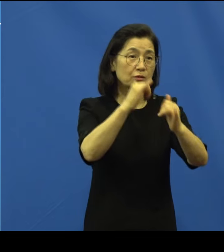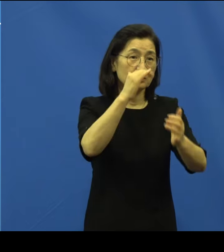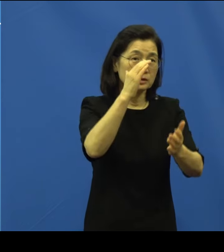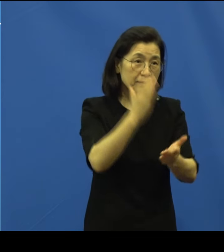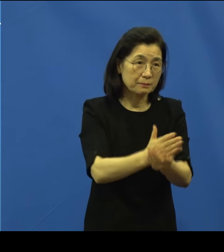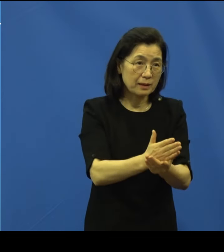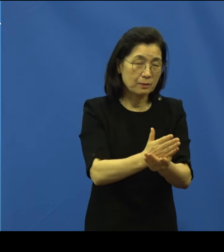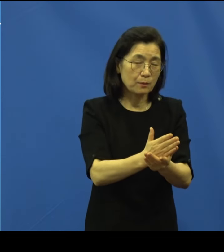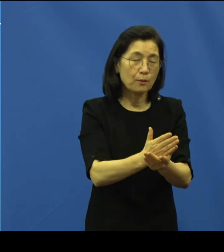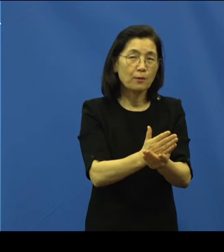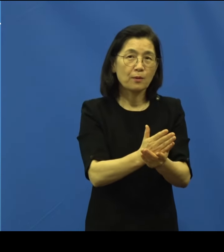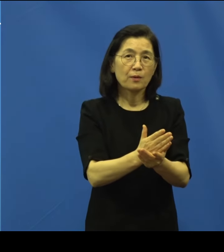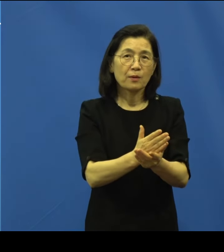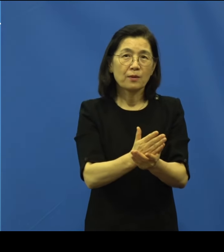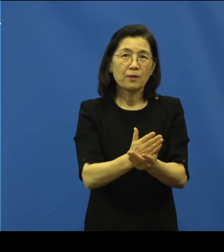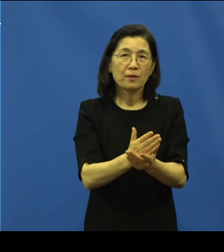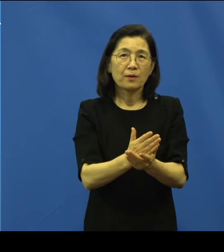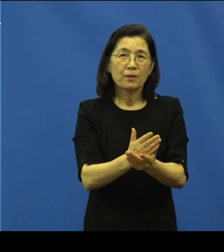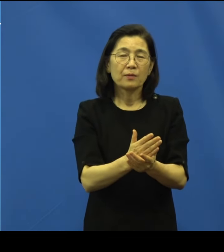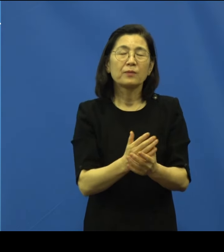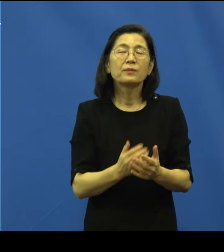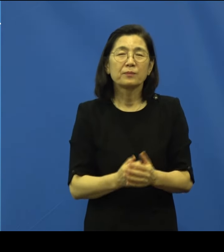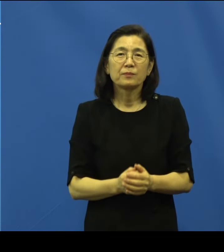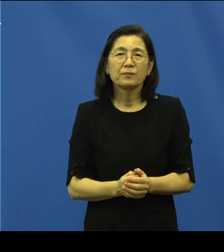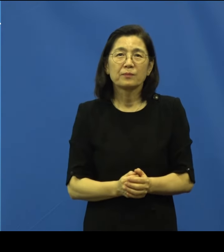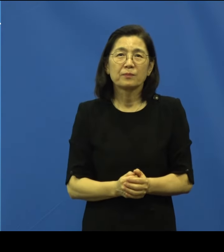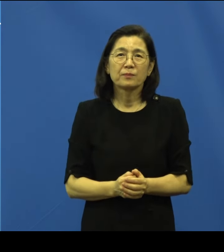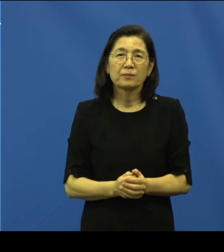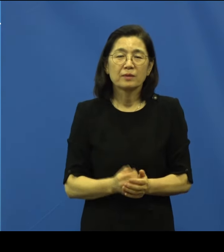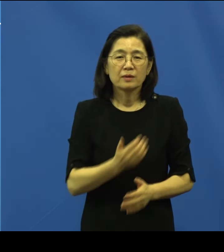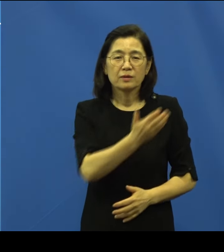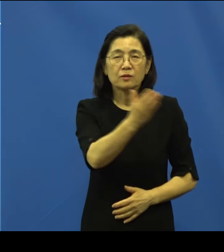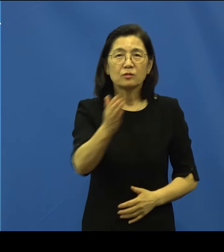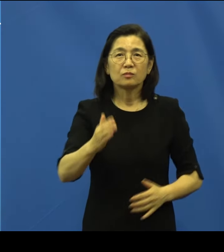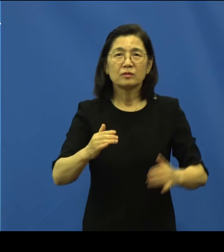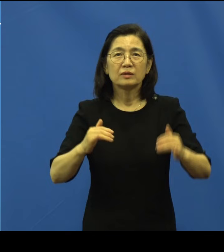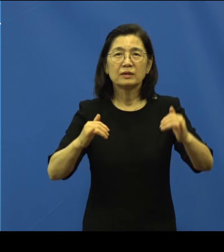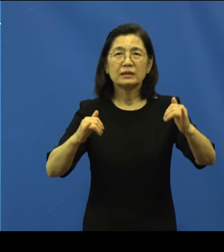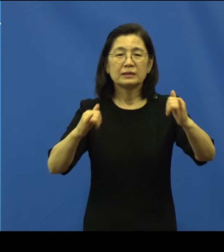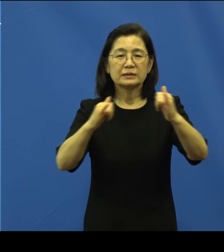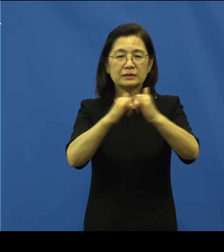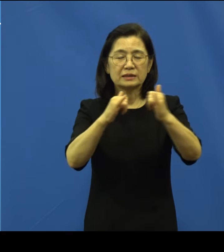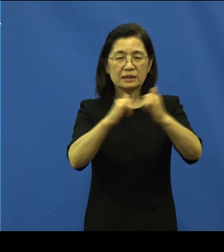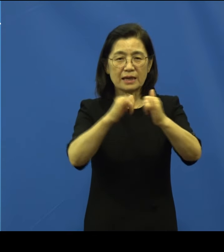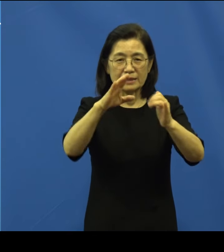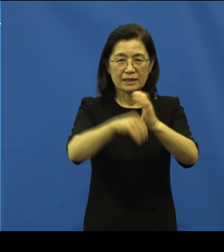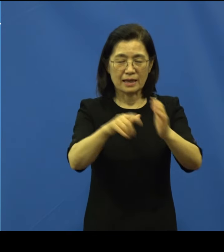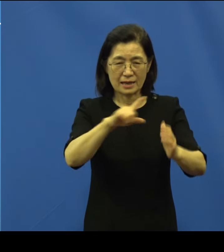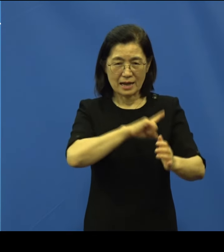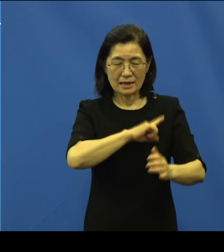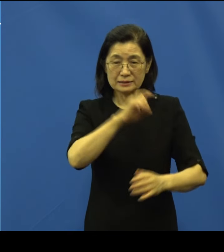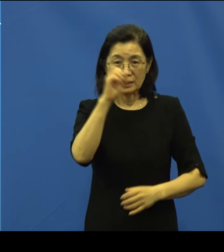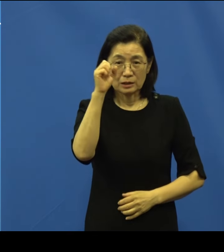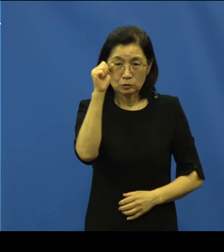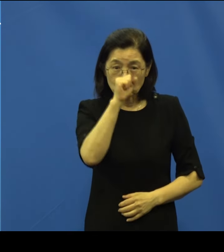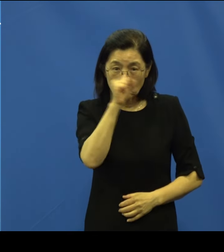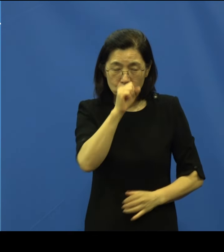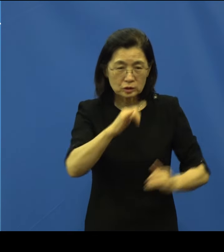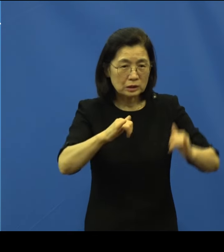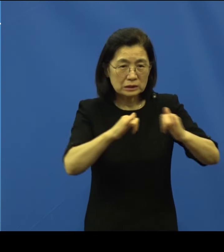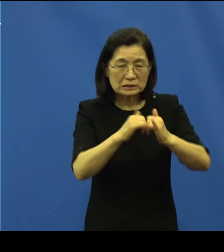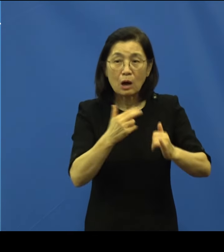힘 대 힘 겨루기 아니에요. 그러면 피해가 많은 거예요. 여러분, 전쟁에서 가장 좋은 싸움은 안 싸우고 이기는